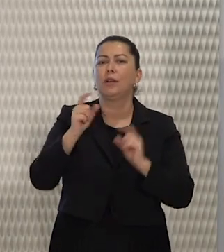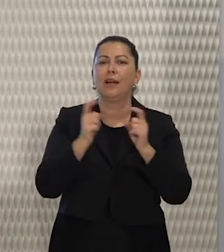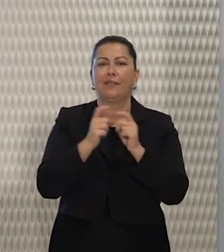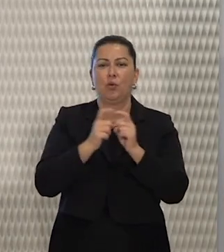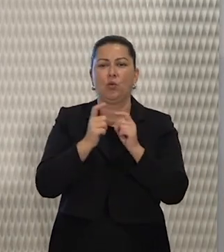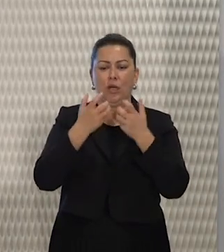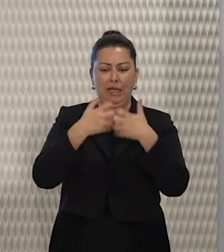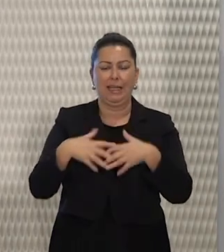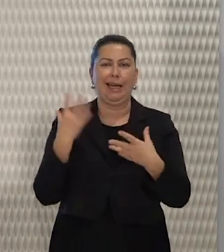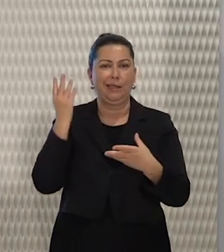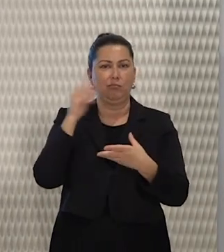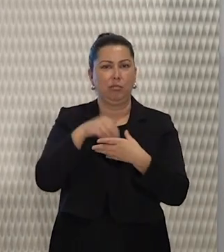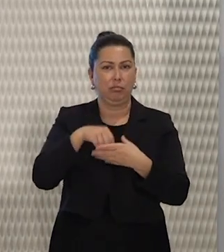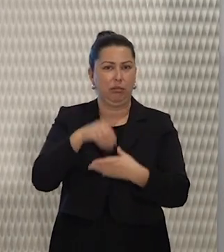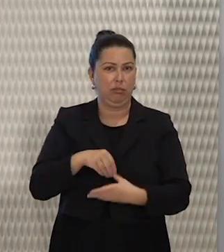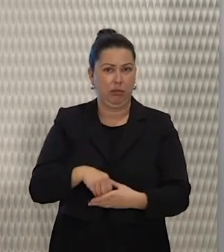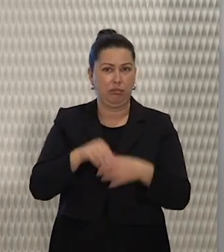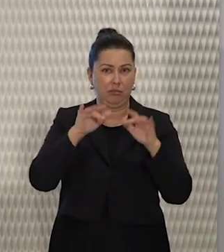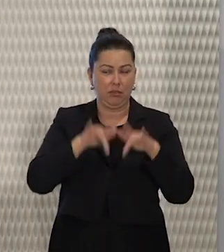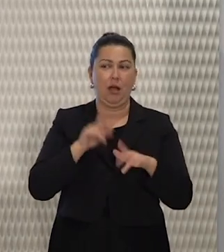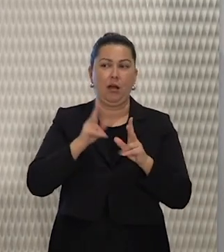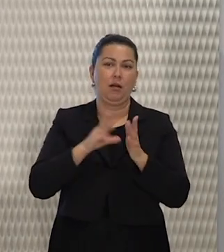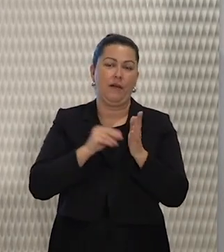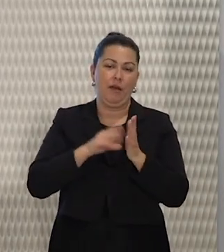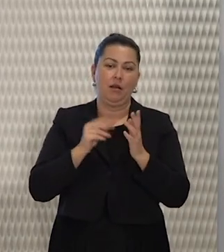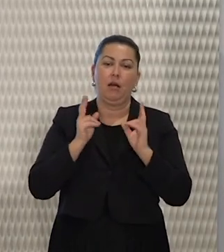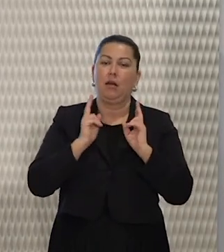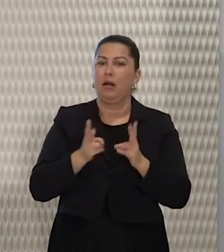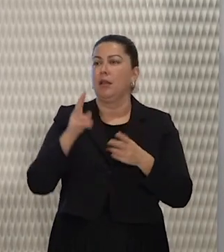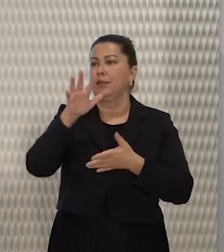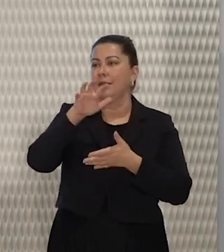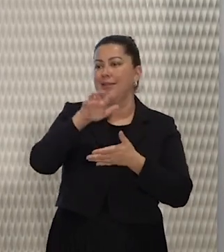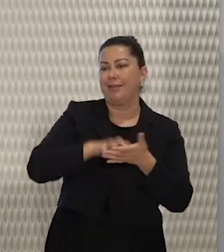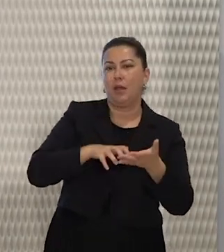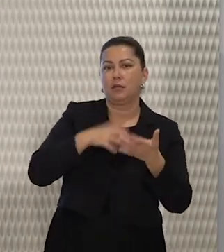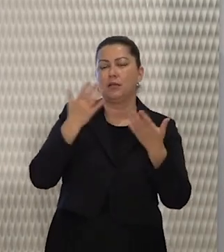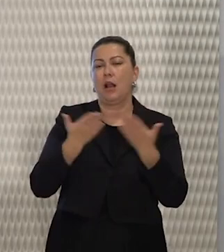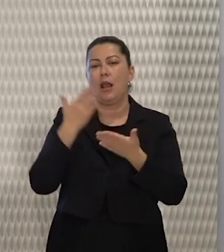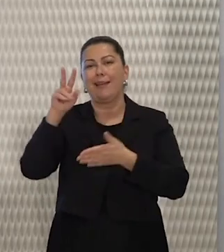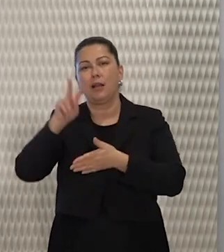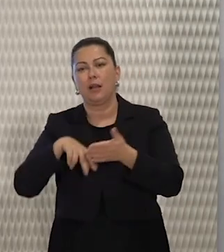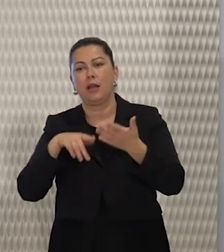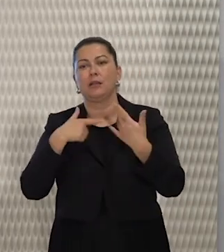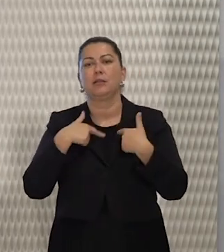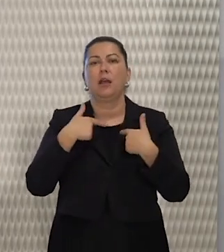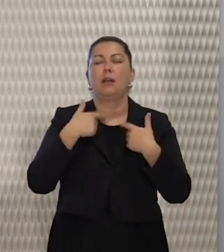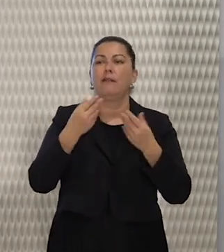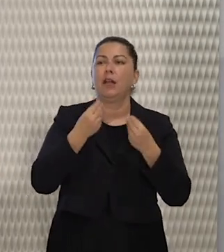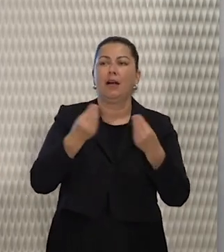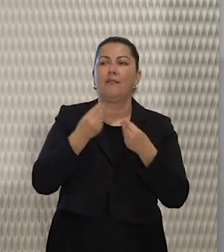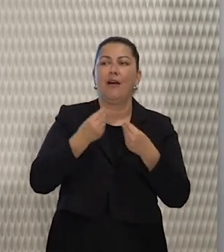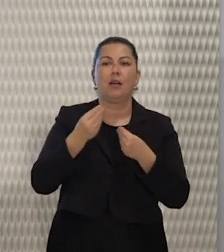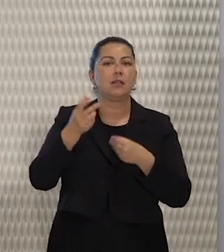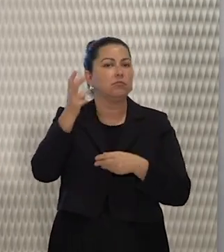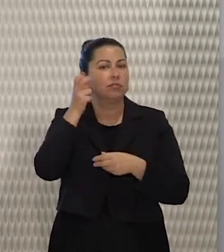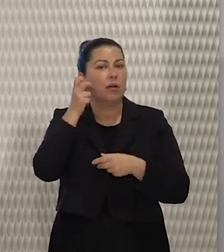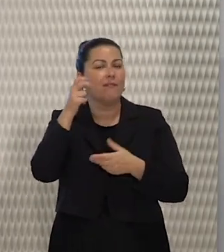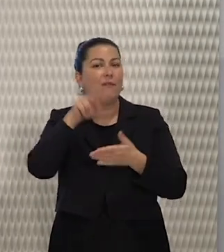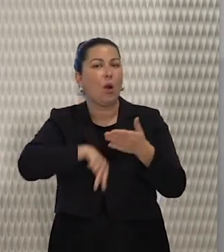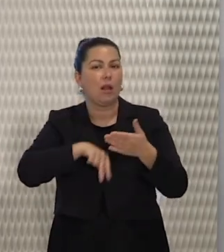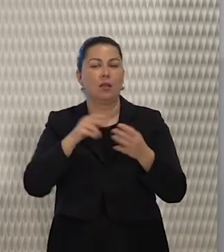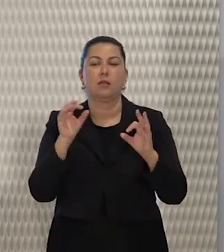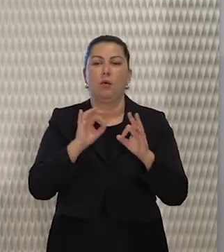im Gerät berücksichtigt, die es Ihnen ermöglichen, Texte leichter zu lesen, sich was vorlesen zu lassen. Das ist